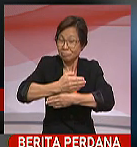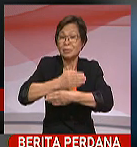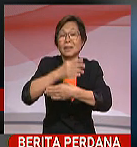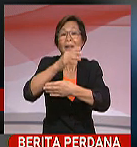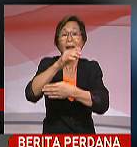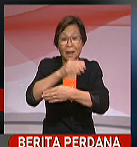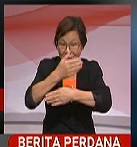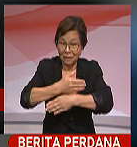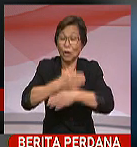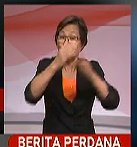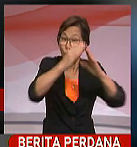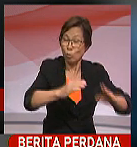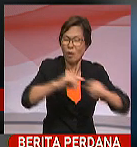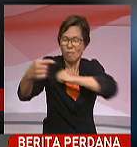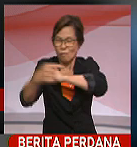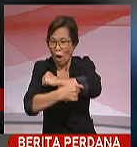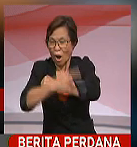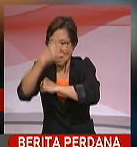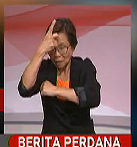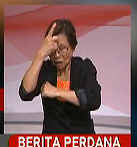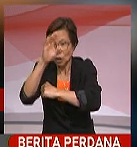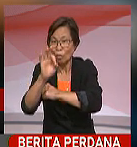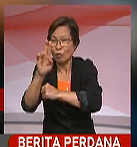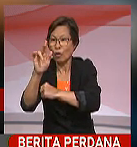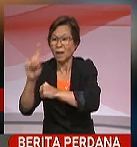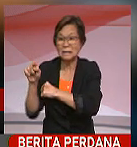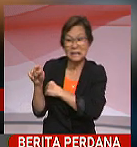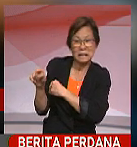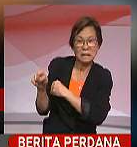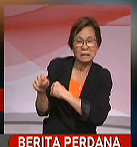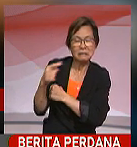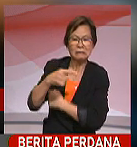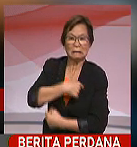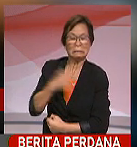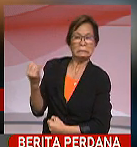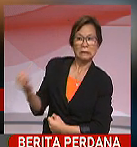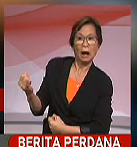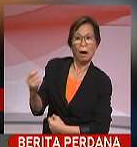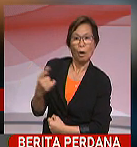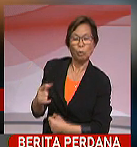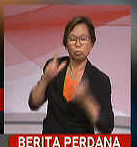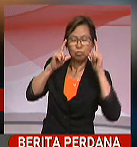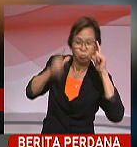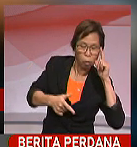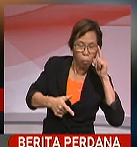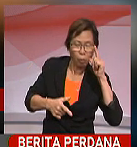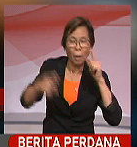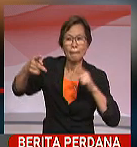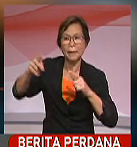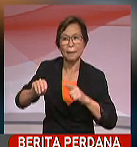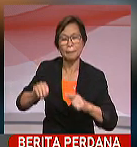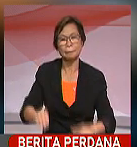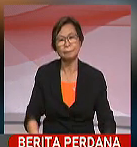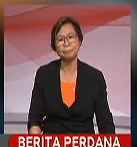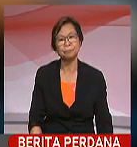rumah. Fitnah yang dilemparkan oleh Datuk Muhammad Puad Zakarshi adalah berniat jahat untuk mencemar nama baik Perdana